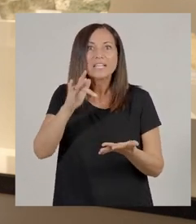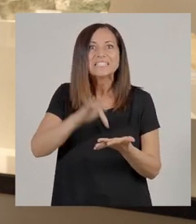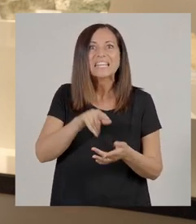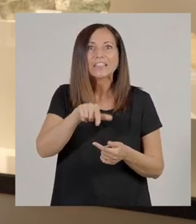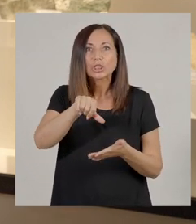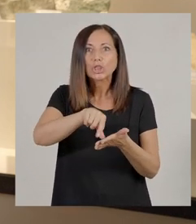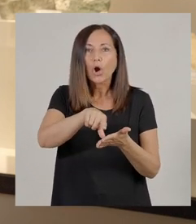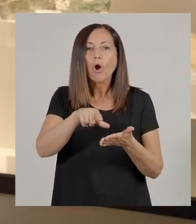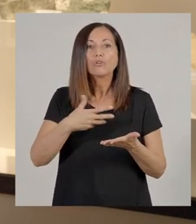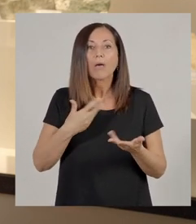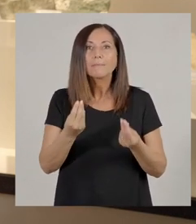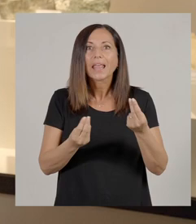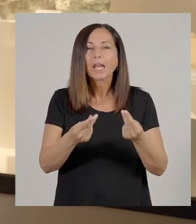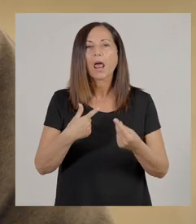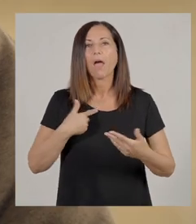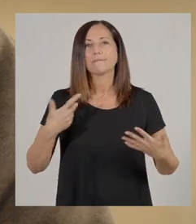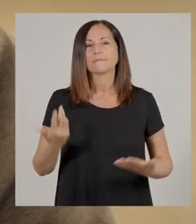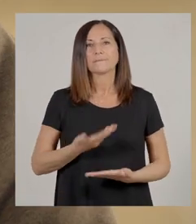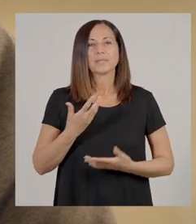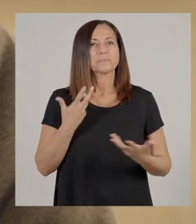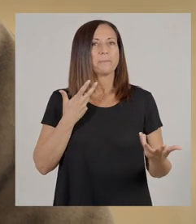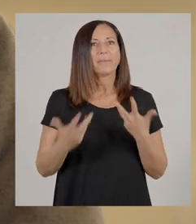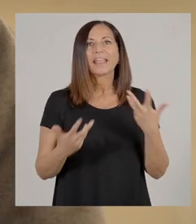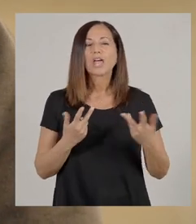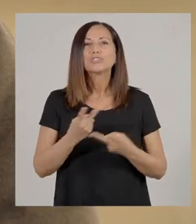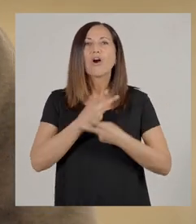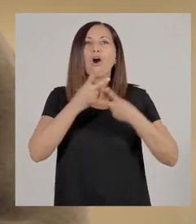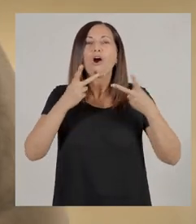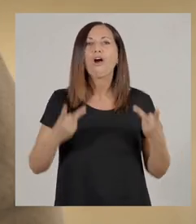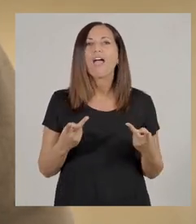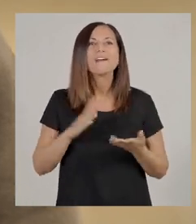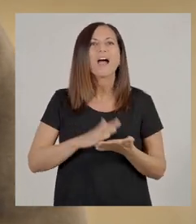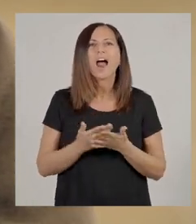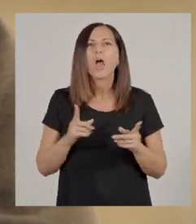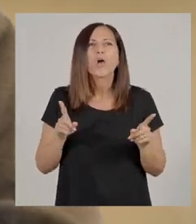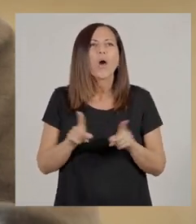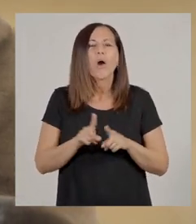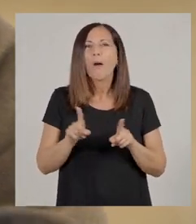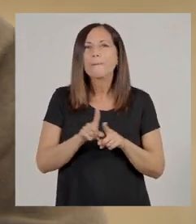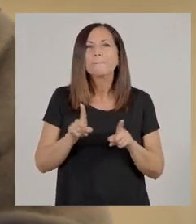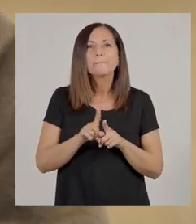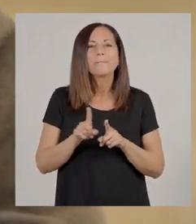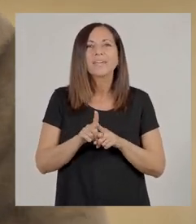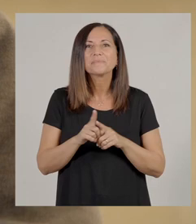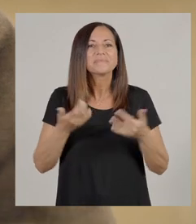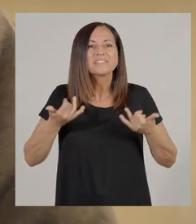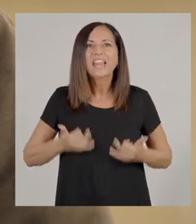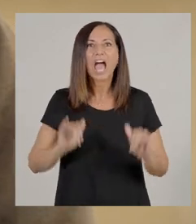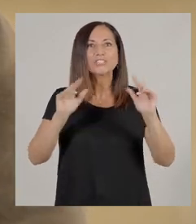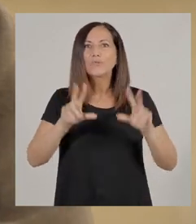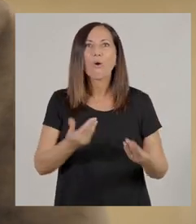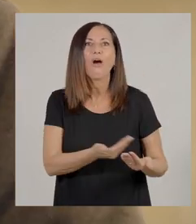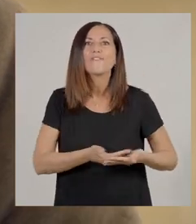siti dove si potevano trovare minerali è uno spettacolo, è una gioia. Quando si trovava un minerale era come